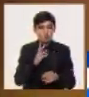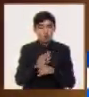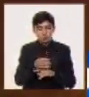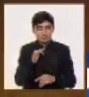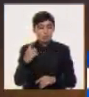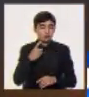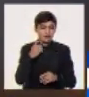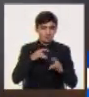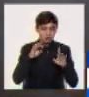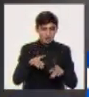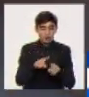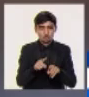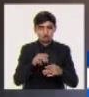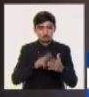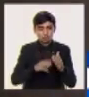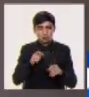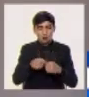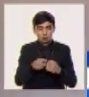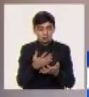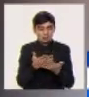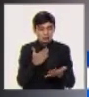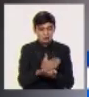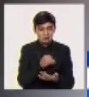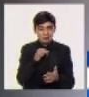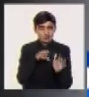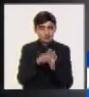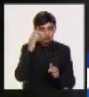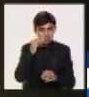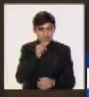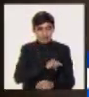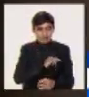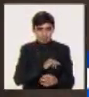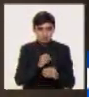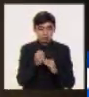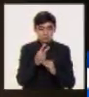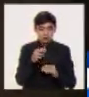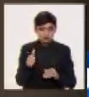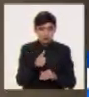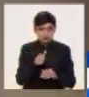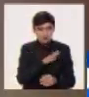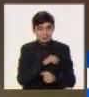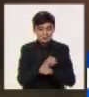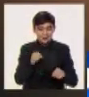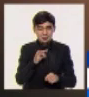и владельцу ресторана, тем более, что нарушений несколько. В их числе работа заведения после 12